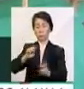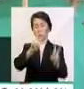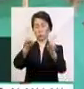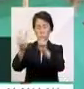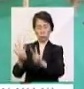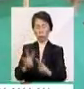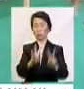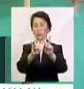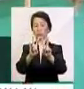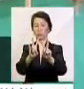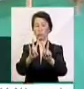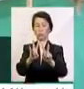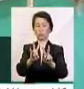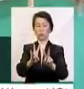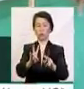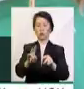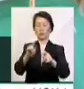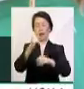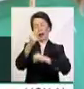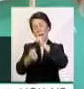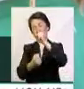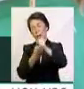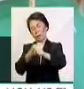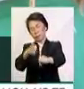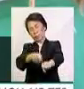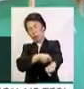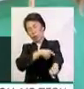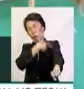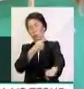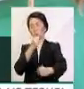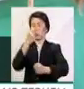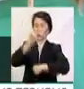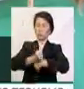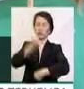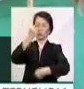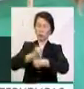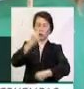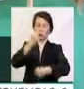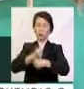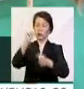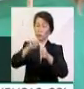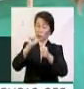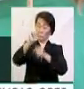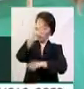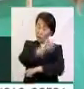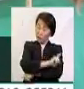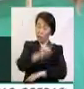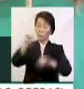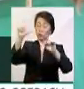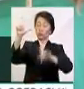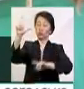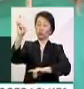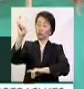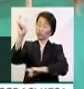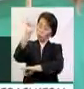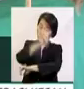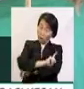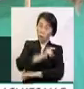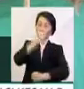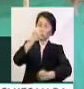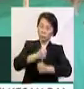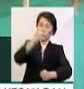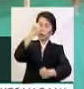24/7 sepanjang tahun. Maknanya kita bertugas setiap hari, 7 hari seminggu